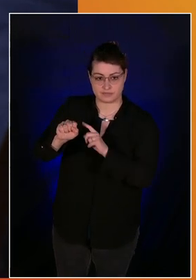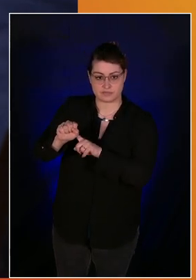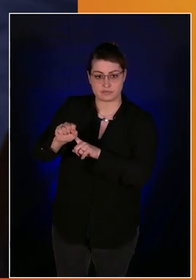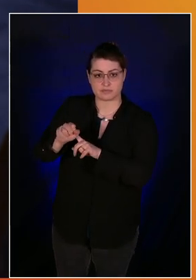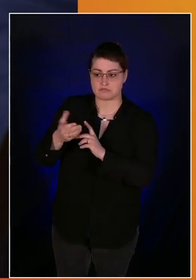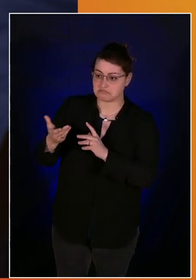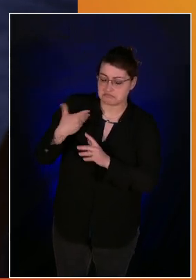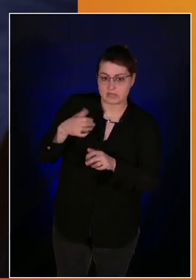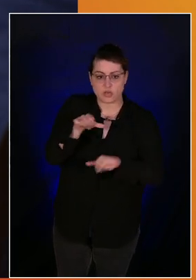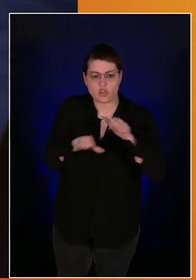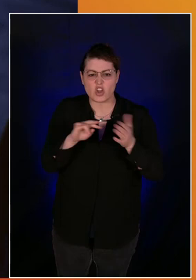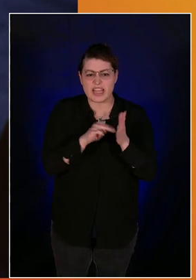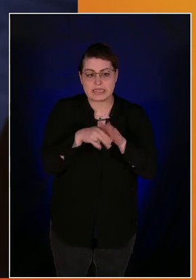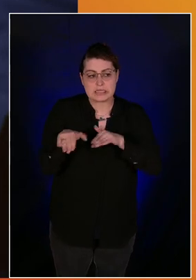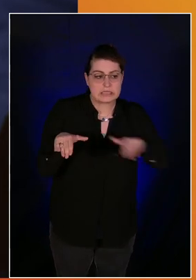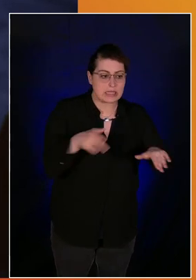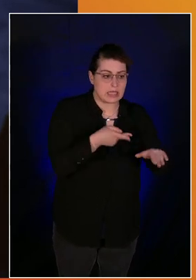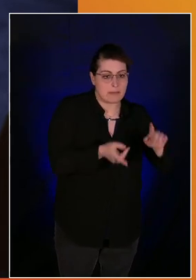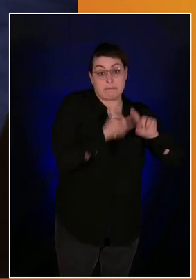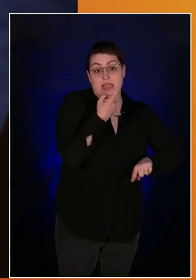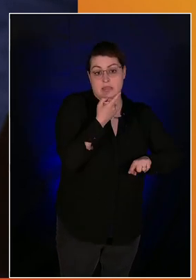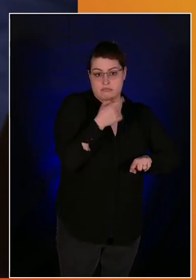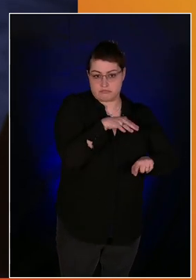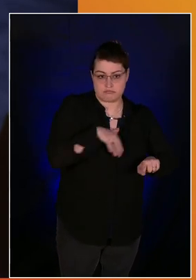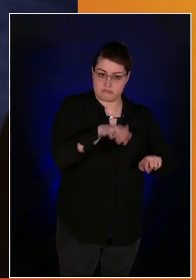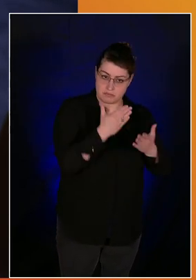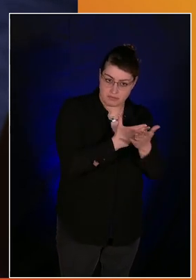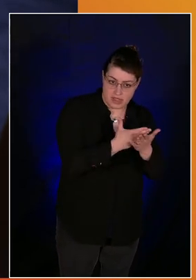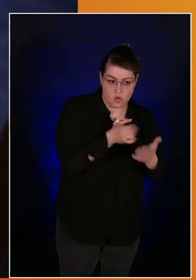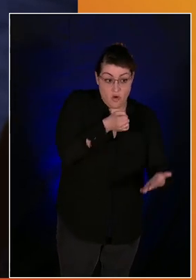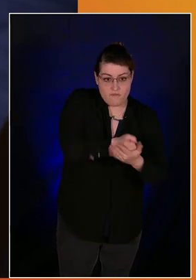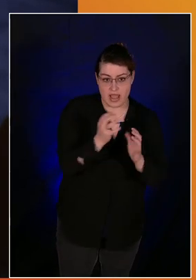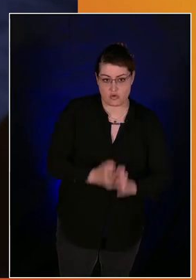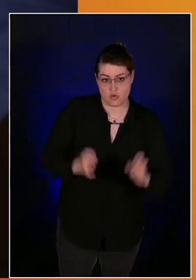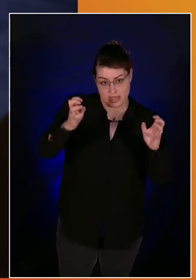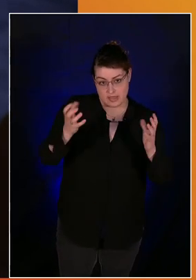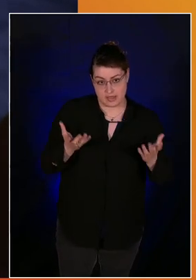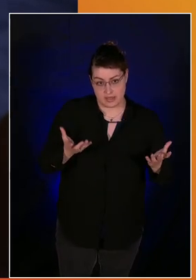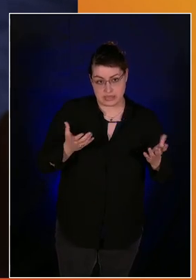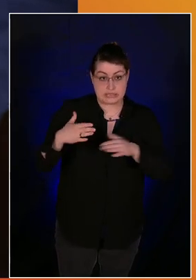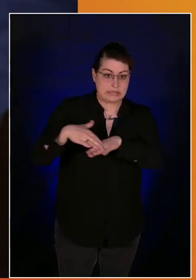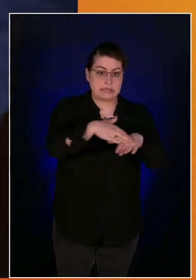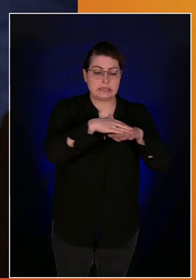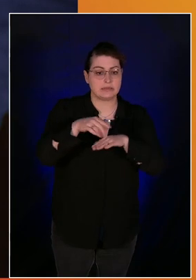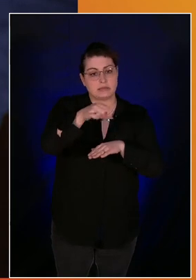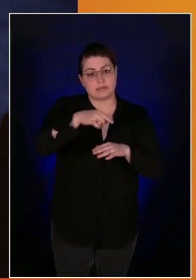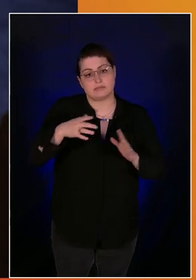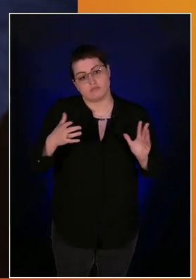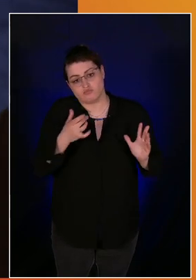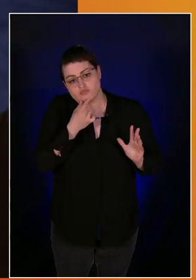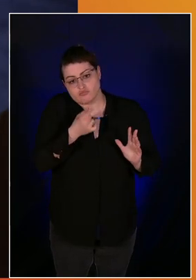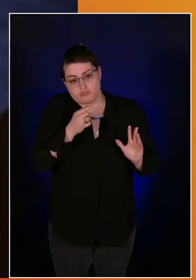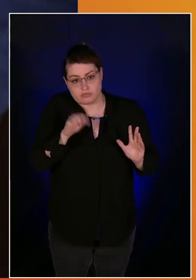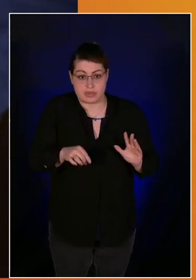quelques petites conditions techniques un petit peu particulières sur la préparation de cette fin de congrès, et donc vous demandez toute votre indulgence. Étant donné que